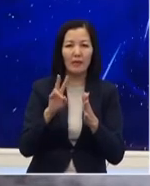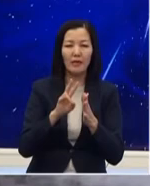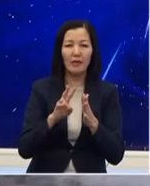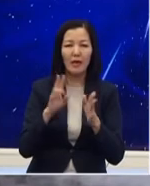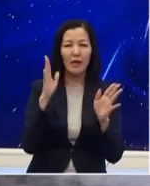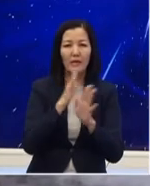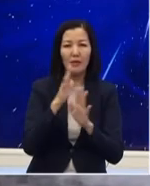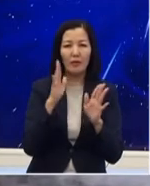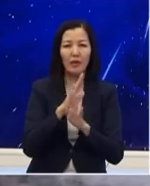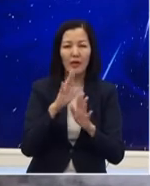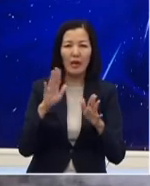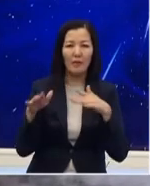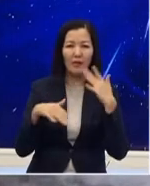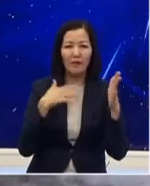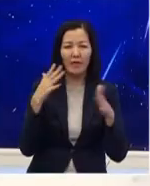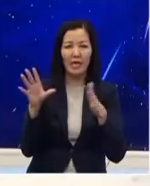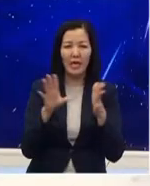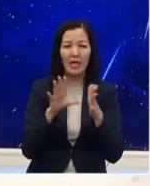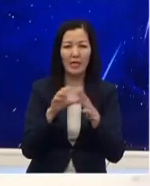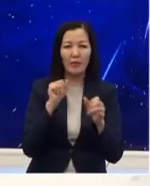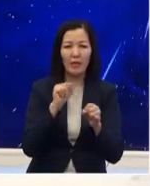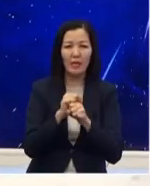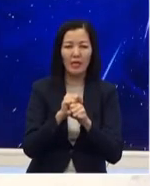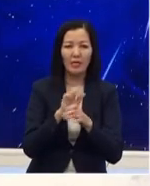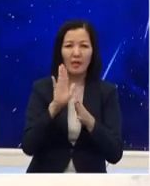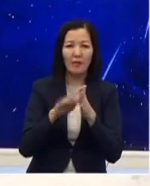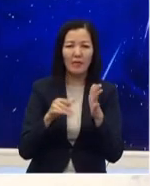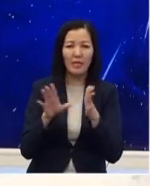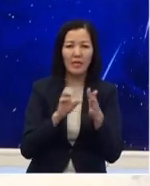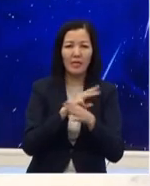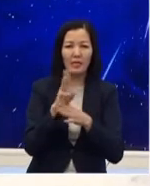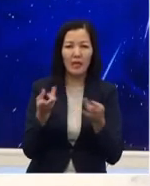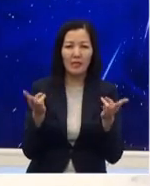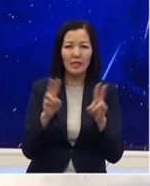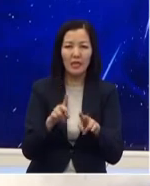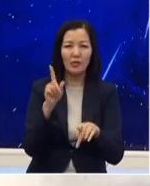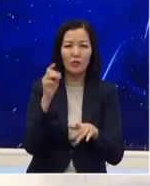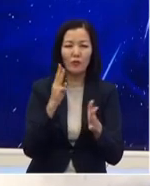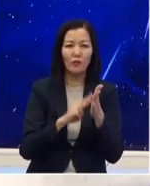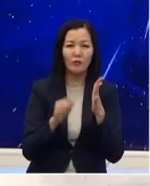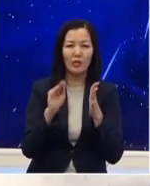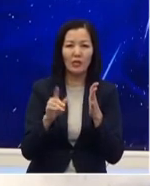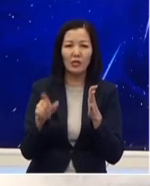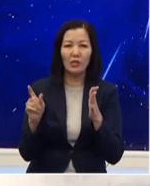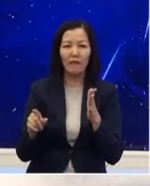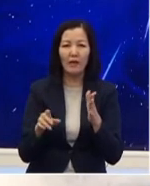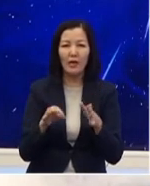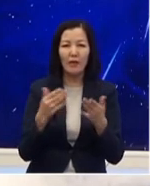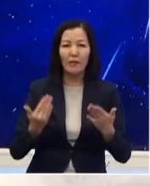Непогода вызвала обрывы линий электропередачи. Без электроснабжения остались более 180 тысяч